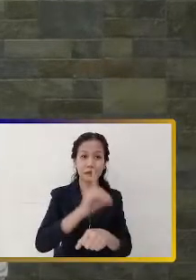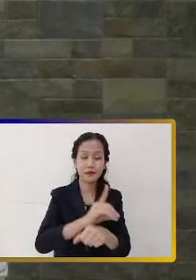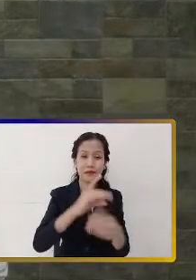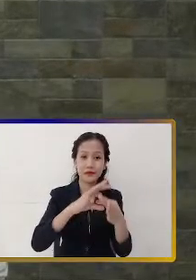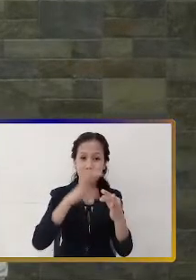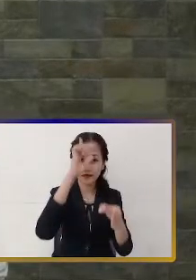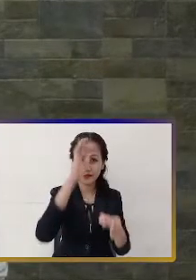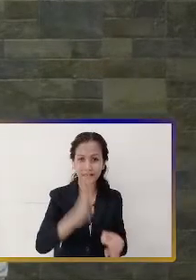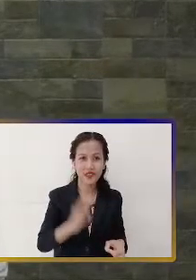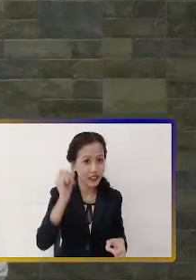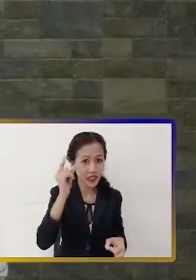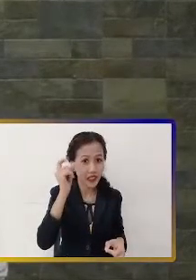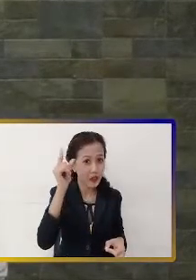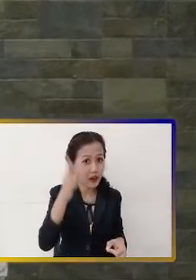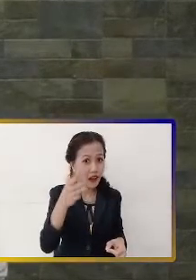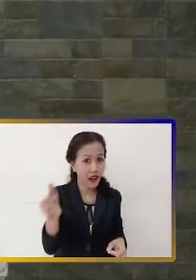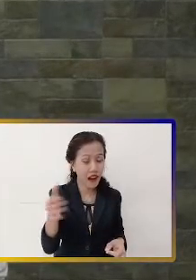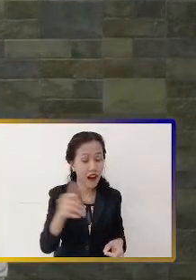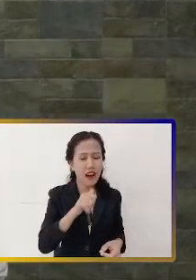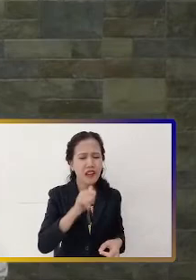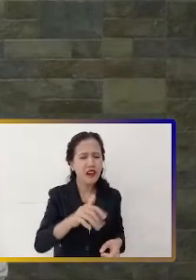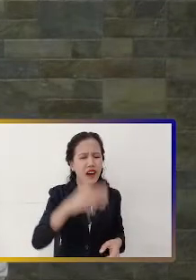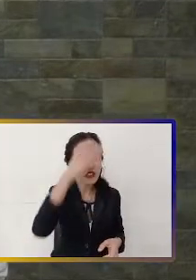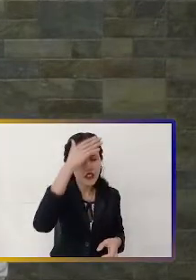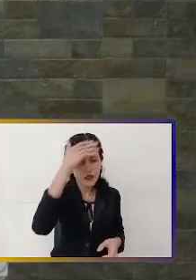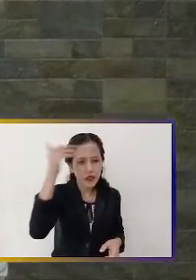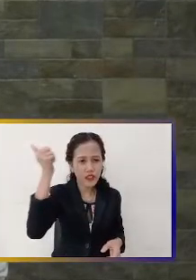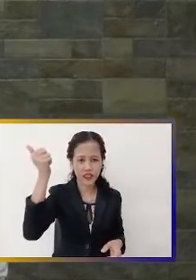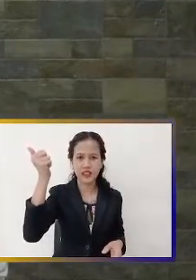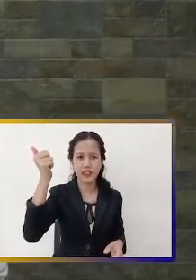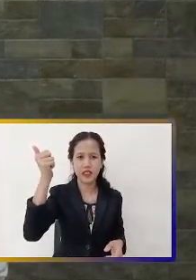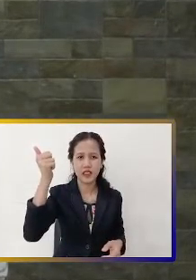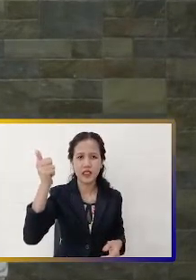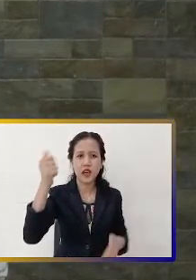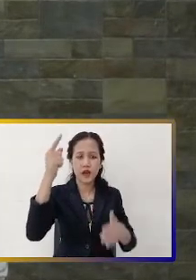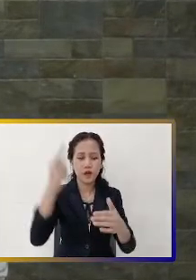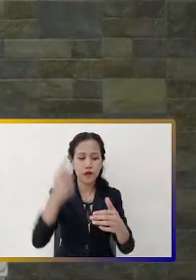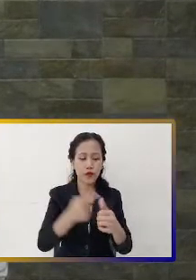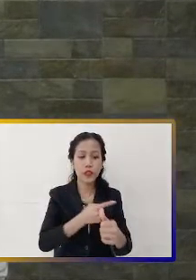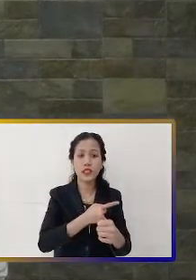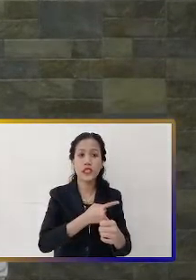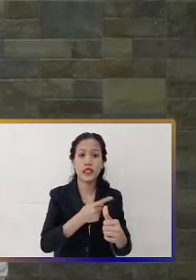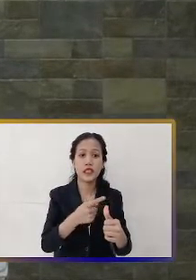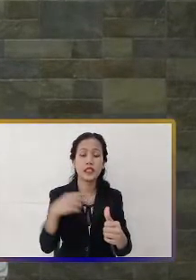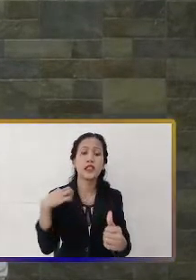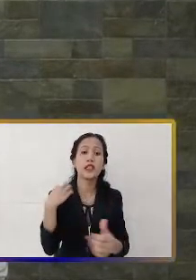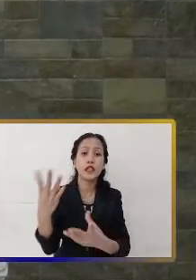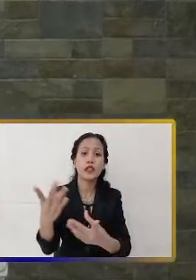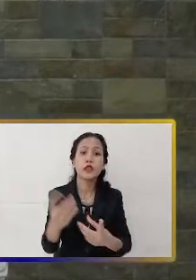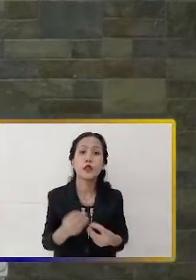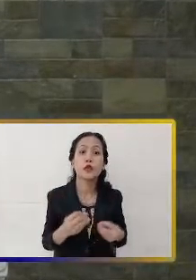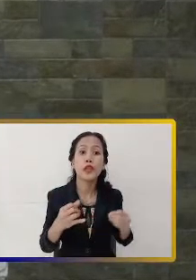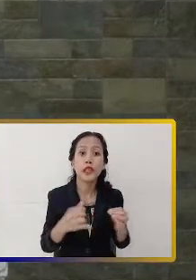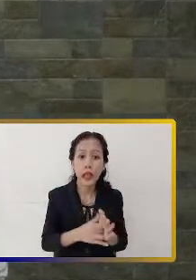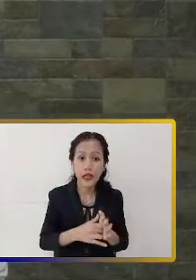what I'm saying? Huwag nating kalimutan gawin yung una nating ginagawa na naging ugat ng pagpapala.